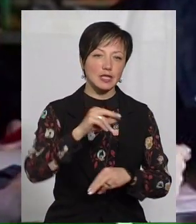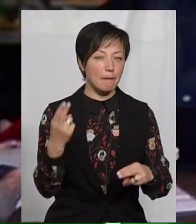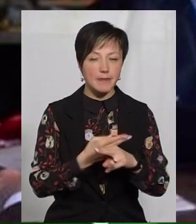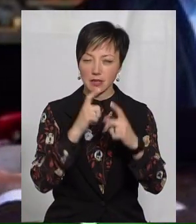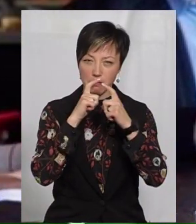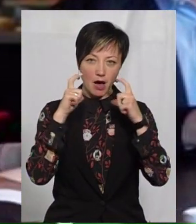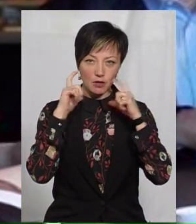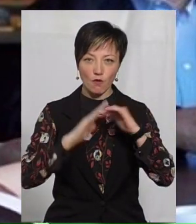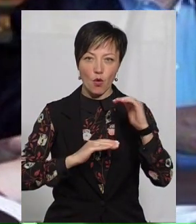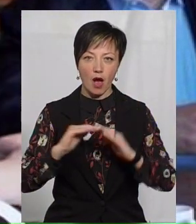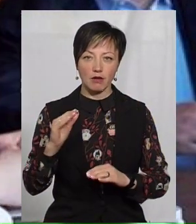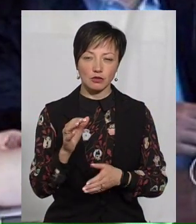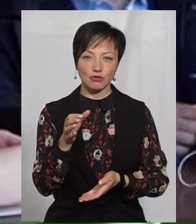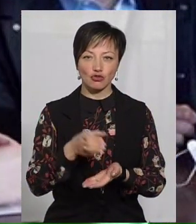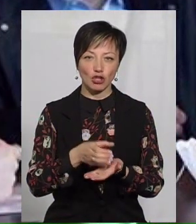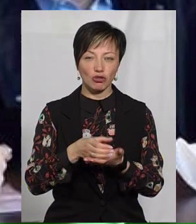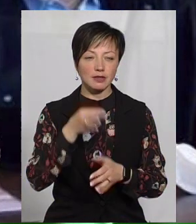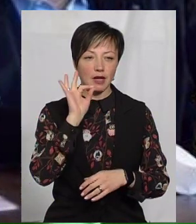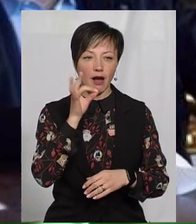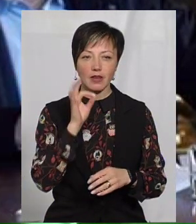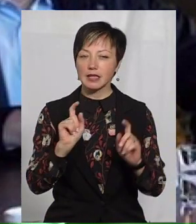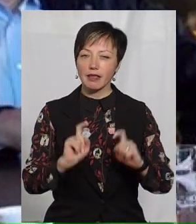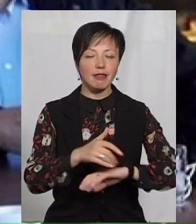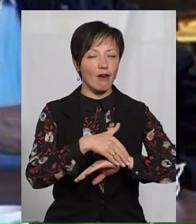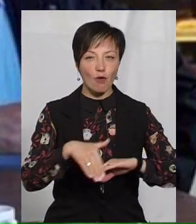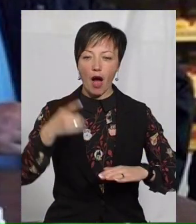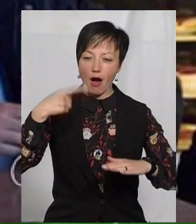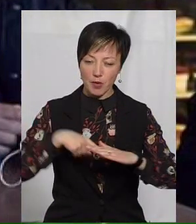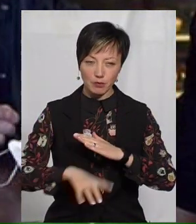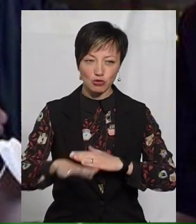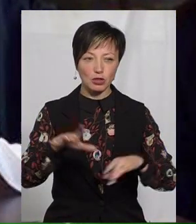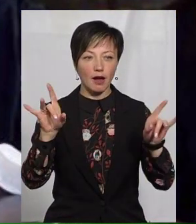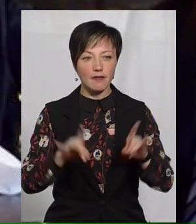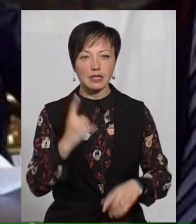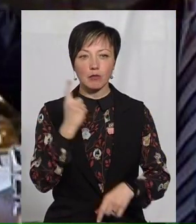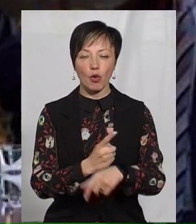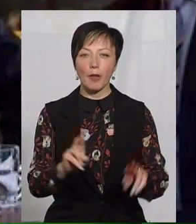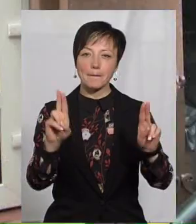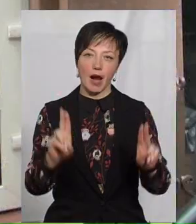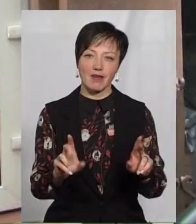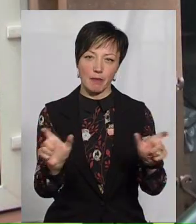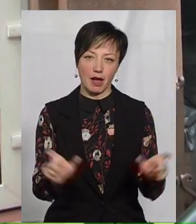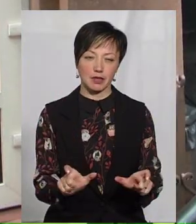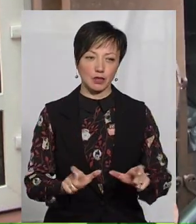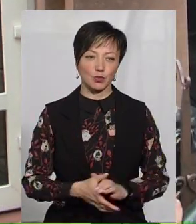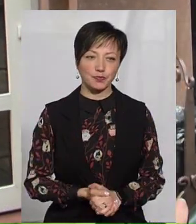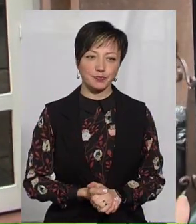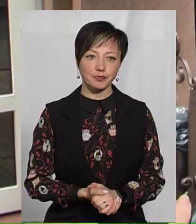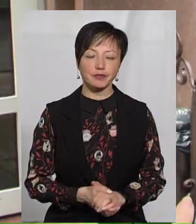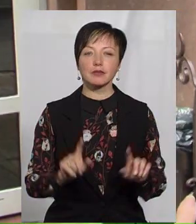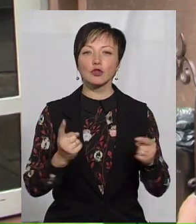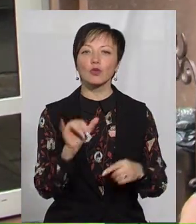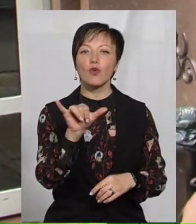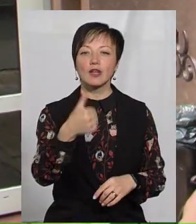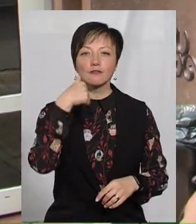руках президента чашка з кавою. Сидять вони не на терасі, а в приміщенні кафе, що заборонено правилами карантину. Чому вчора у вас